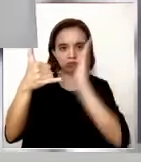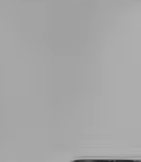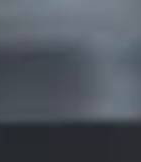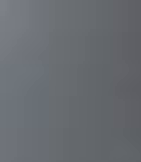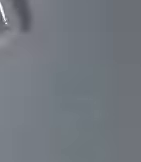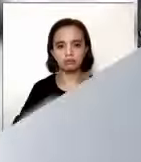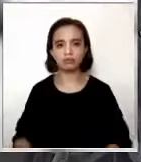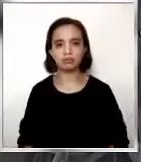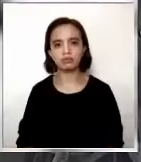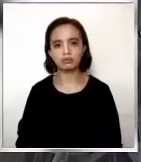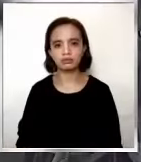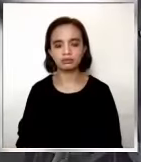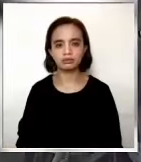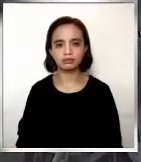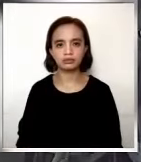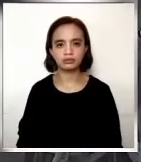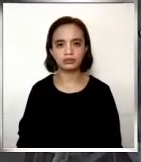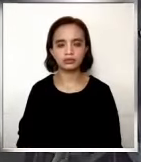Veneracion.